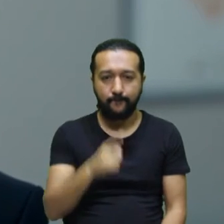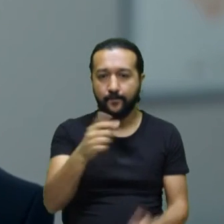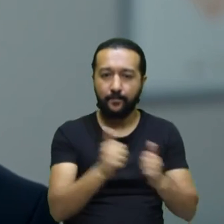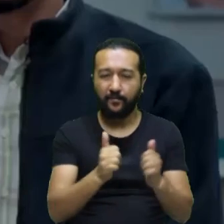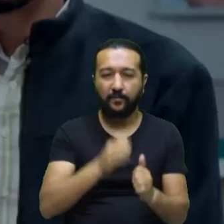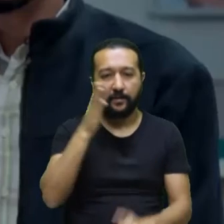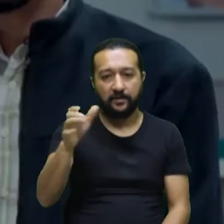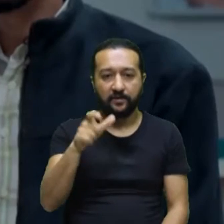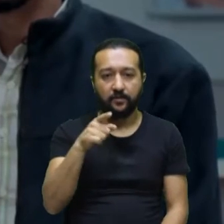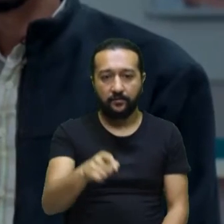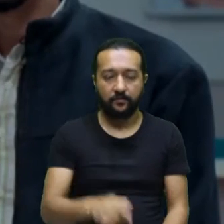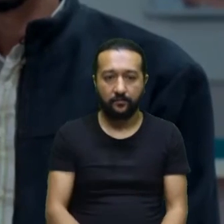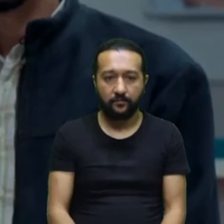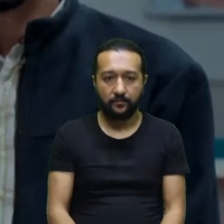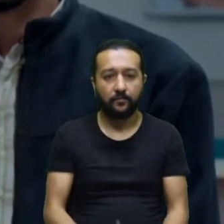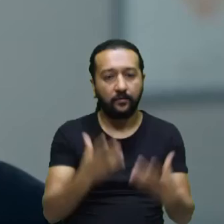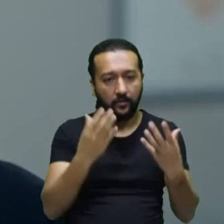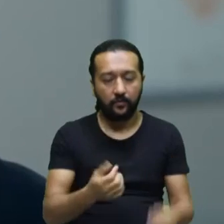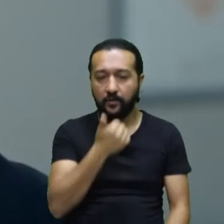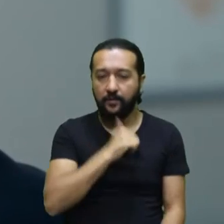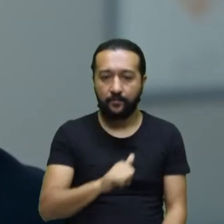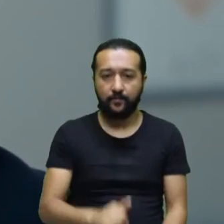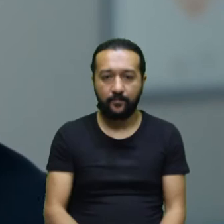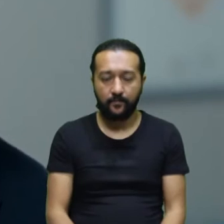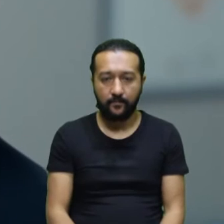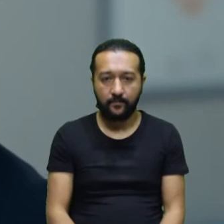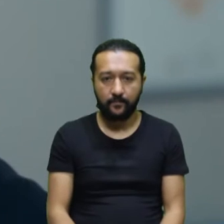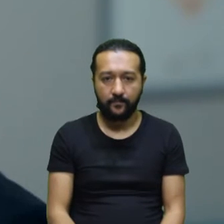Beraber gidin Cahit. Tamam abi.